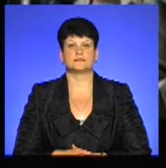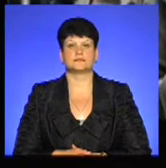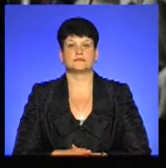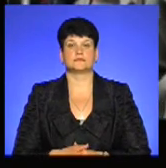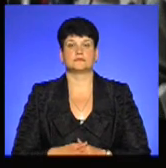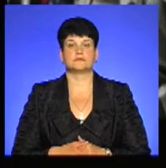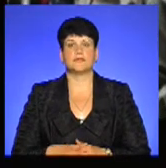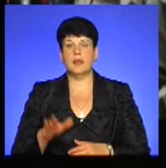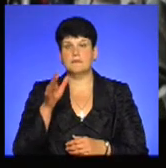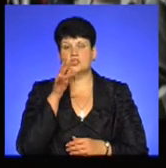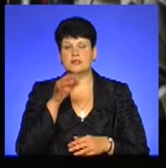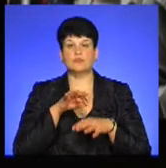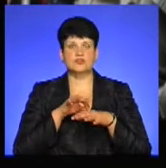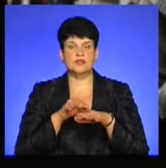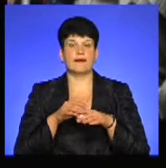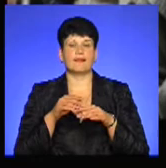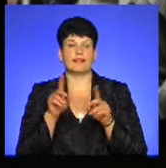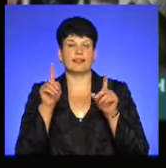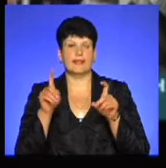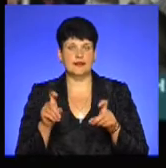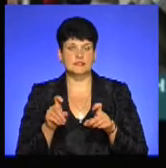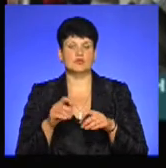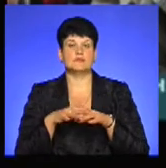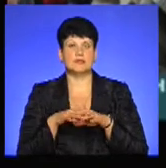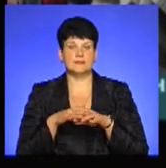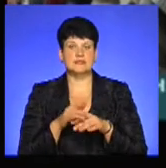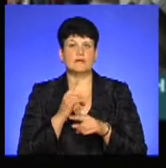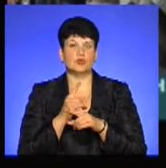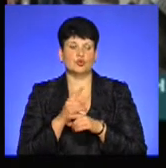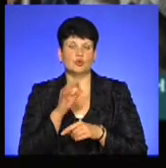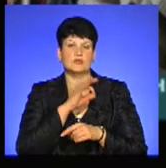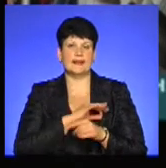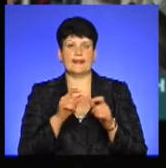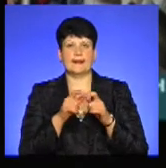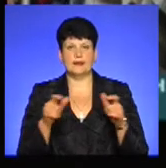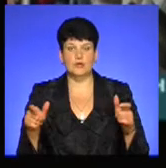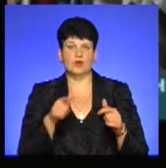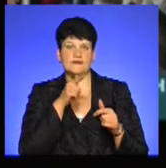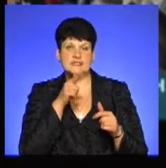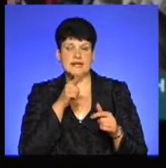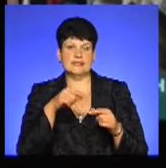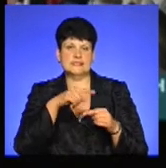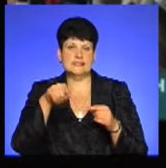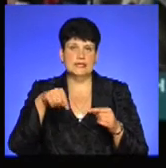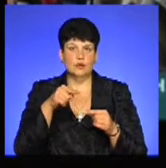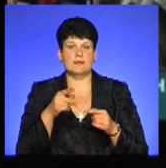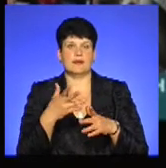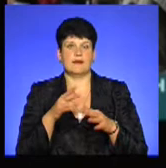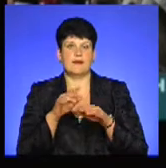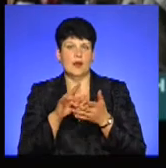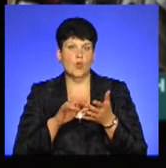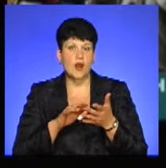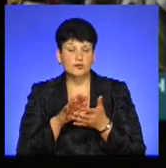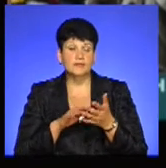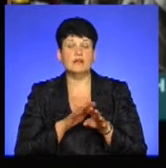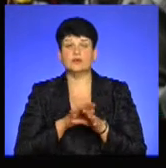Під час проходження тесту з математики учасник ЗНО заборонено користуватися лінійкою, олівцем, циркулем та калькулятором. На виконання